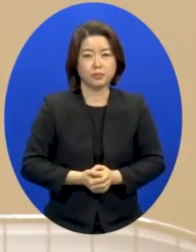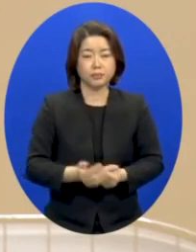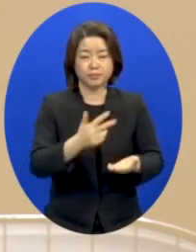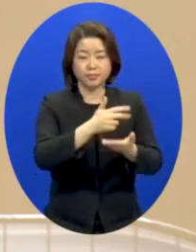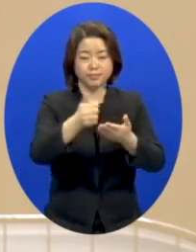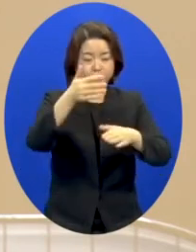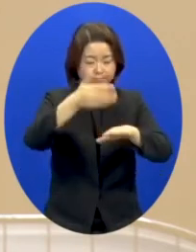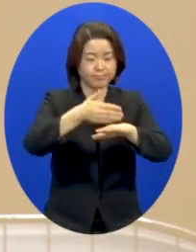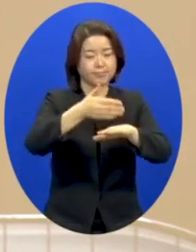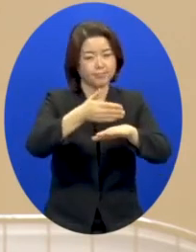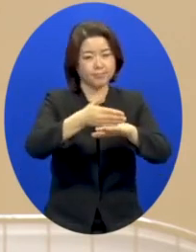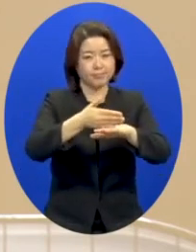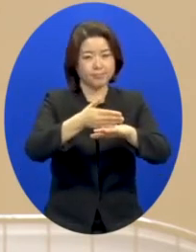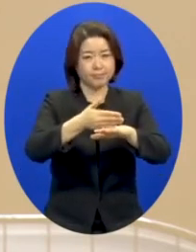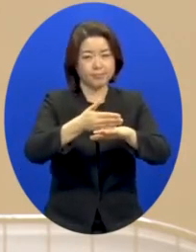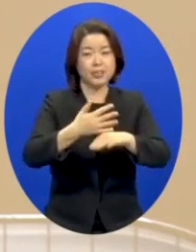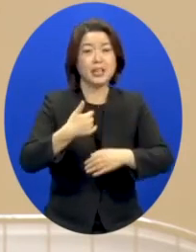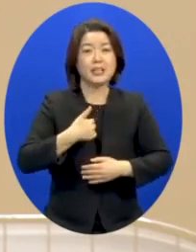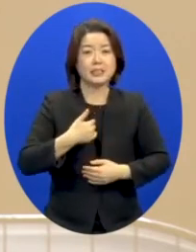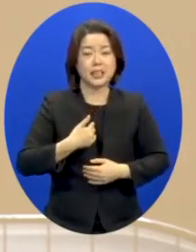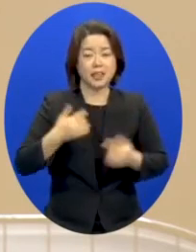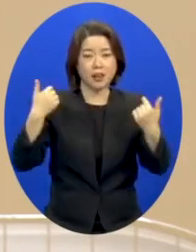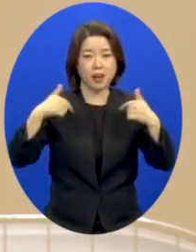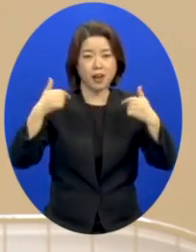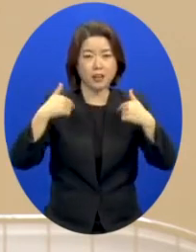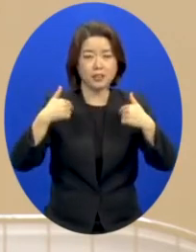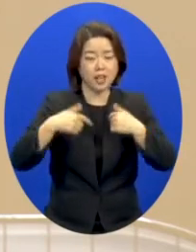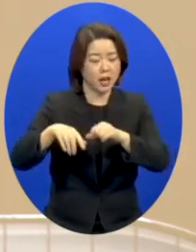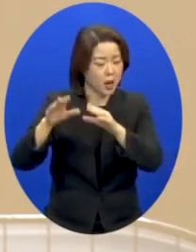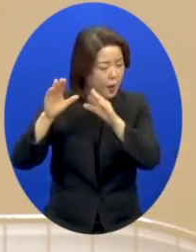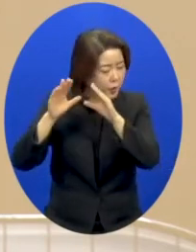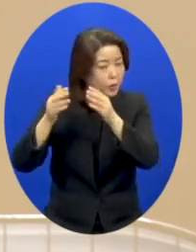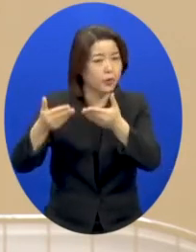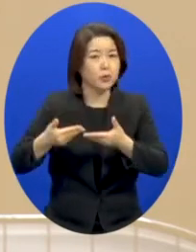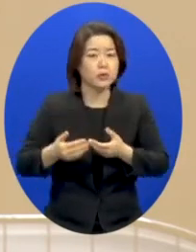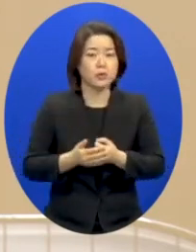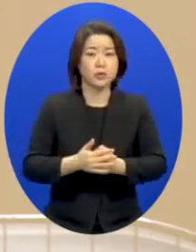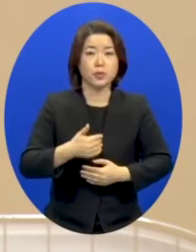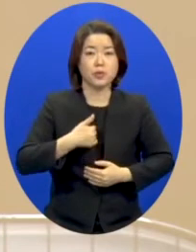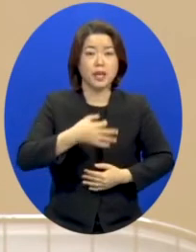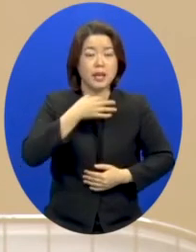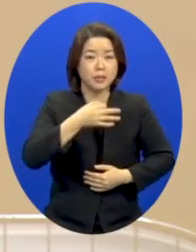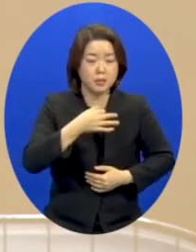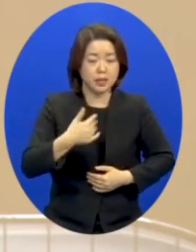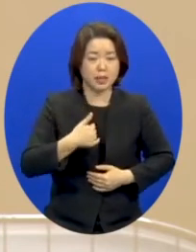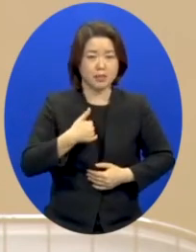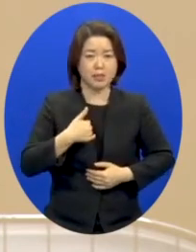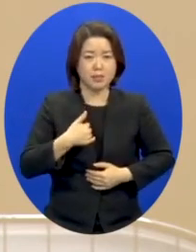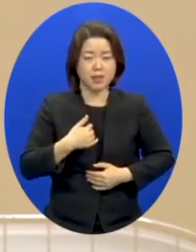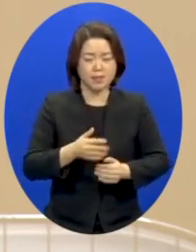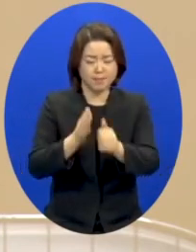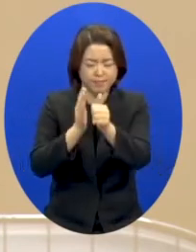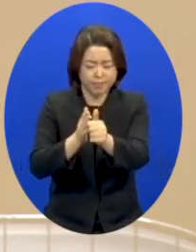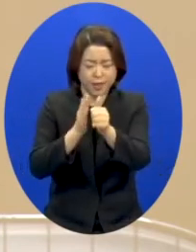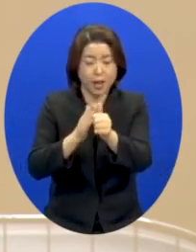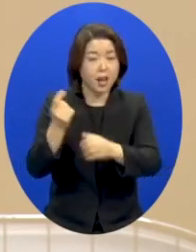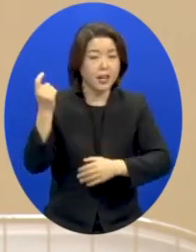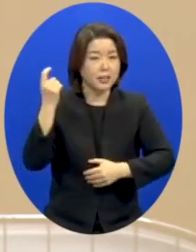주님 감사합니다. 제게 언제나 귀 기울여 주시고 저의 음성과 저의 간구를 들으시는